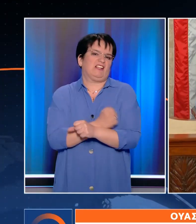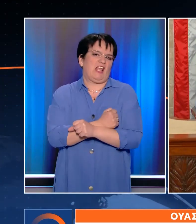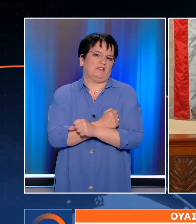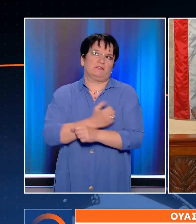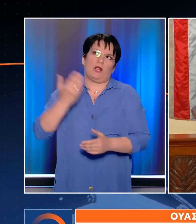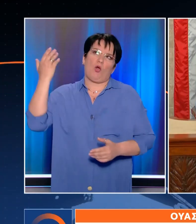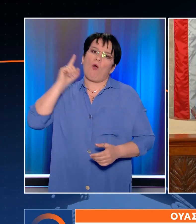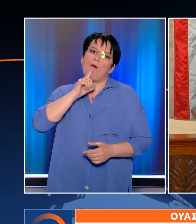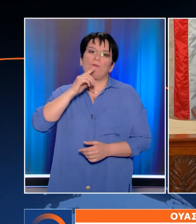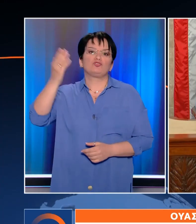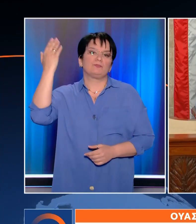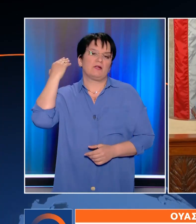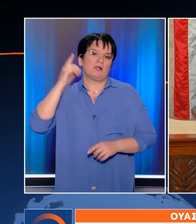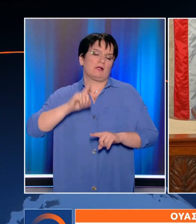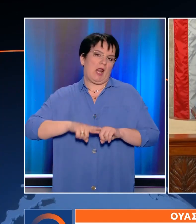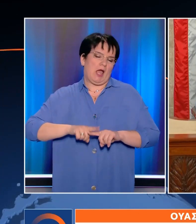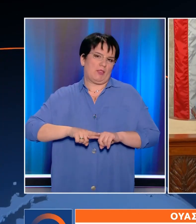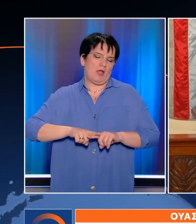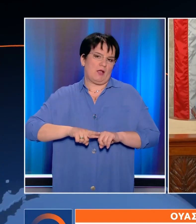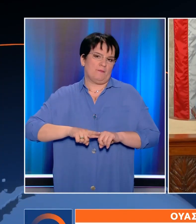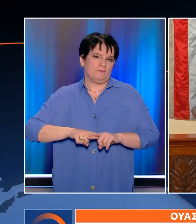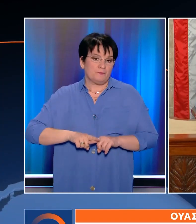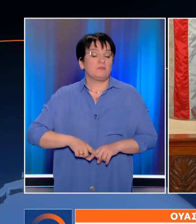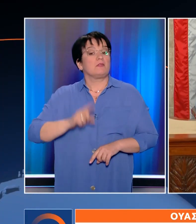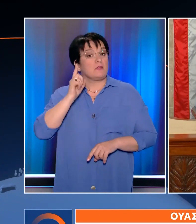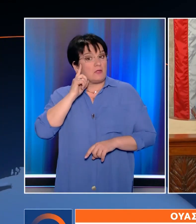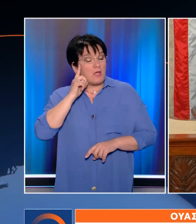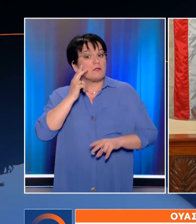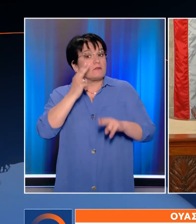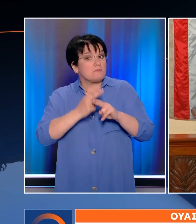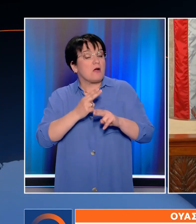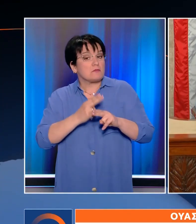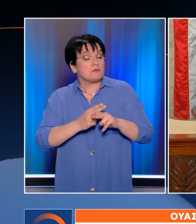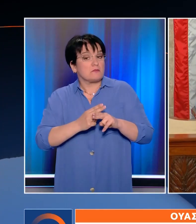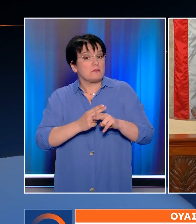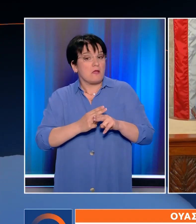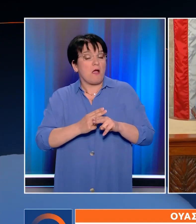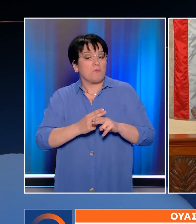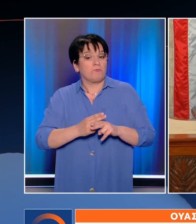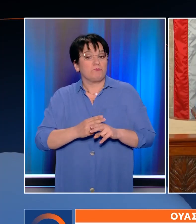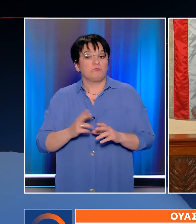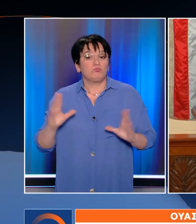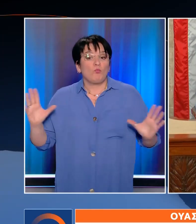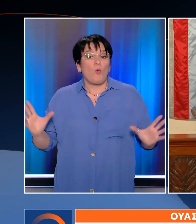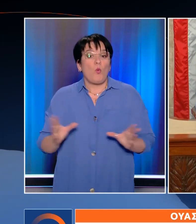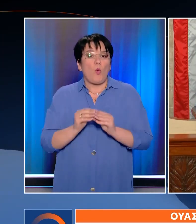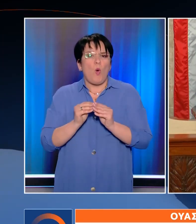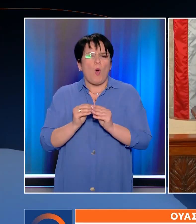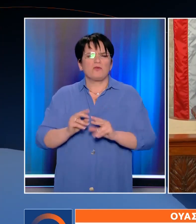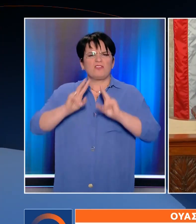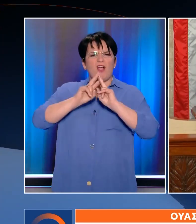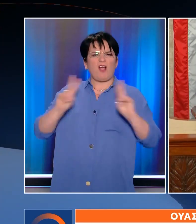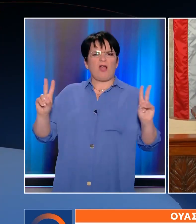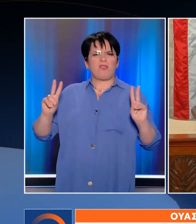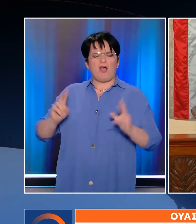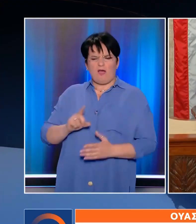κατέκτησαν. Και αναγνωρίζουμε την σημασία του να παίρνει κάποιος πλευρό ξεκάθαρα,